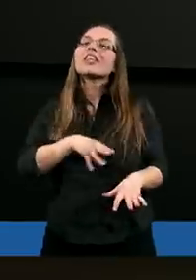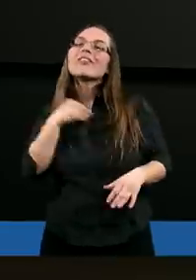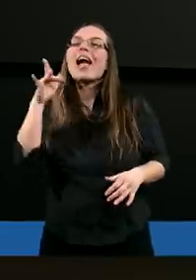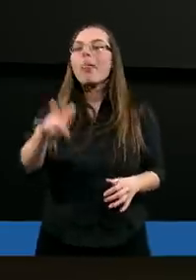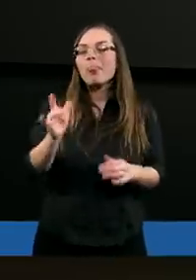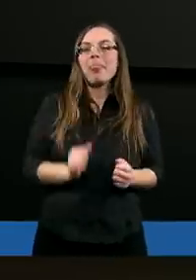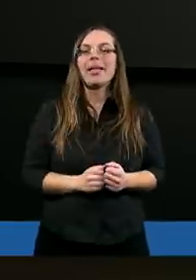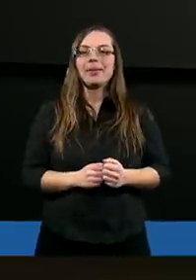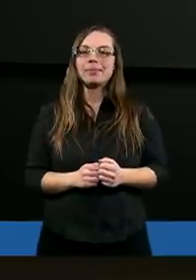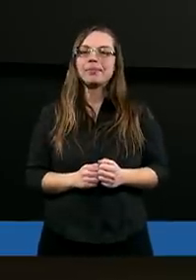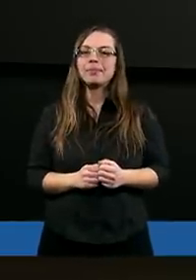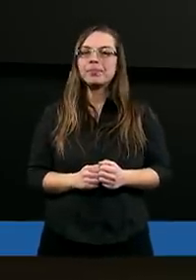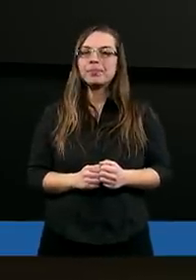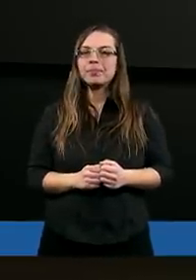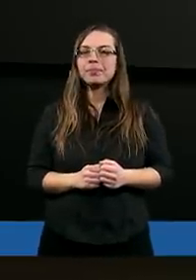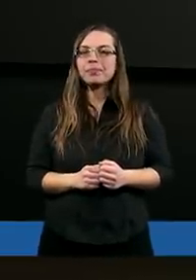Tak?